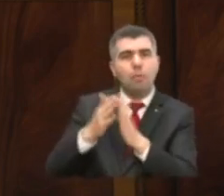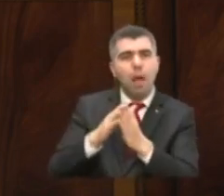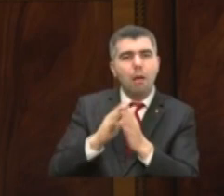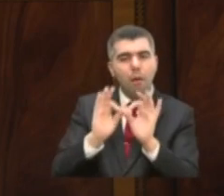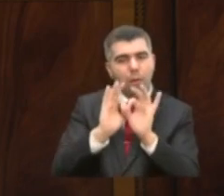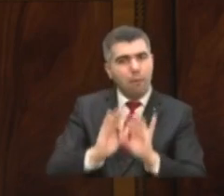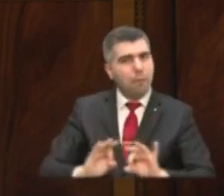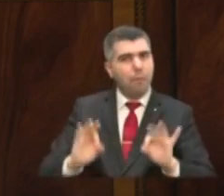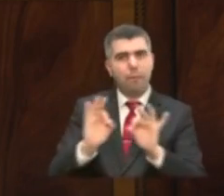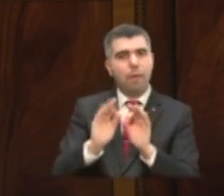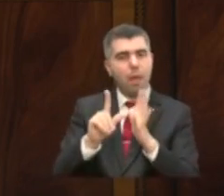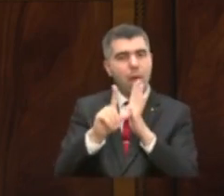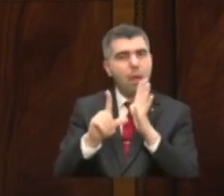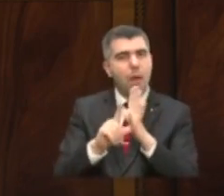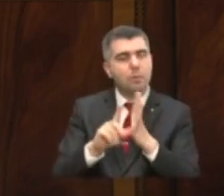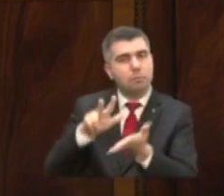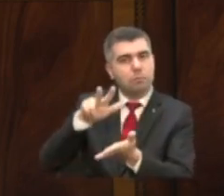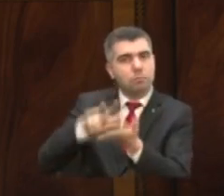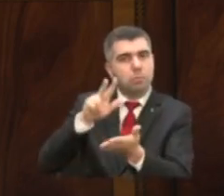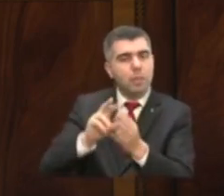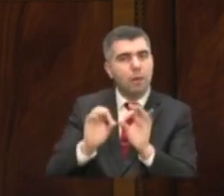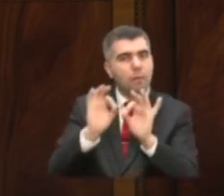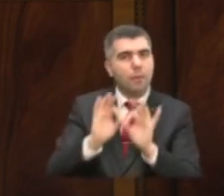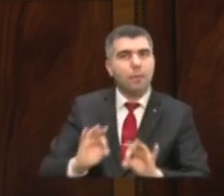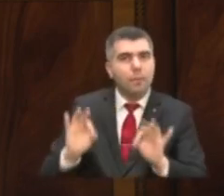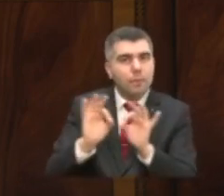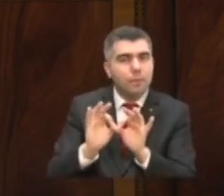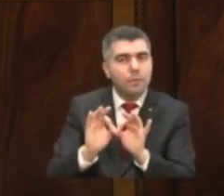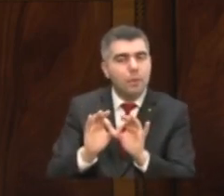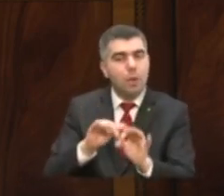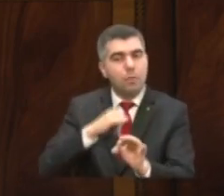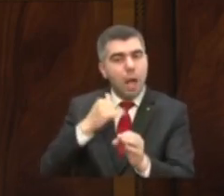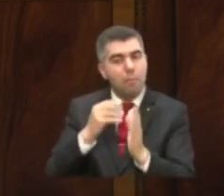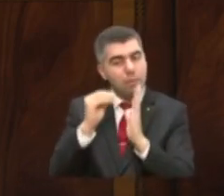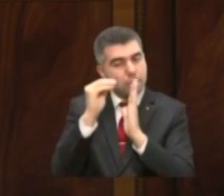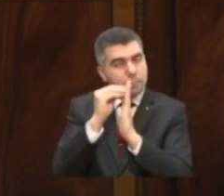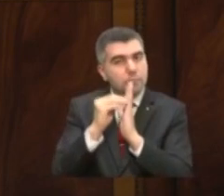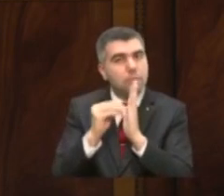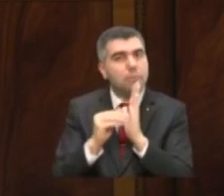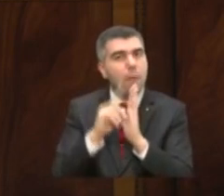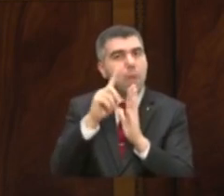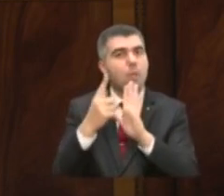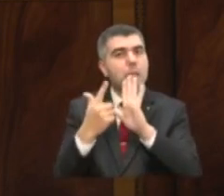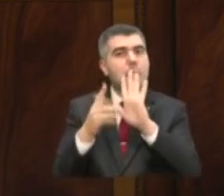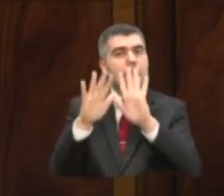المختصة بدراسة القضايا المتعلقة بالشباب الواردة في المادة 117 من القانون